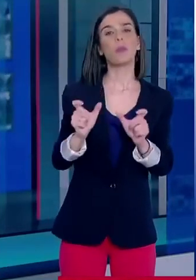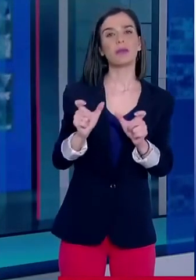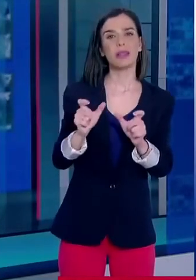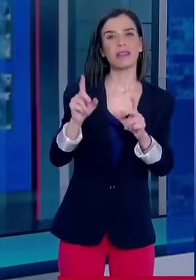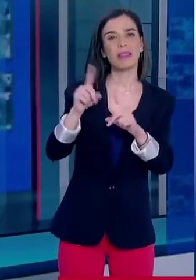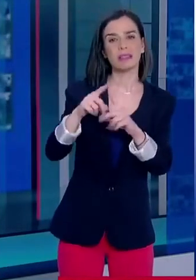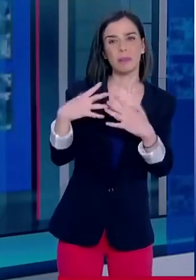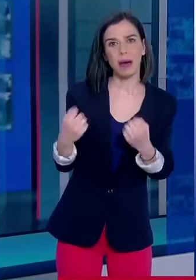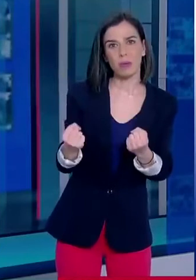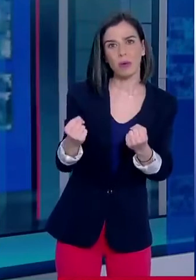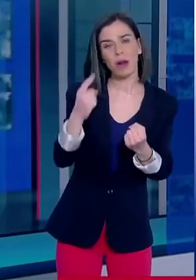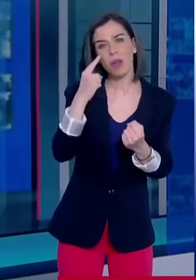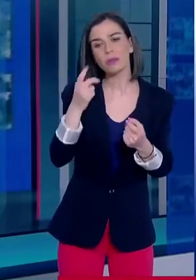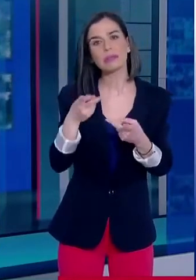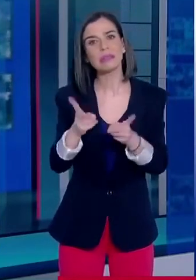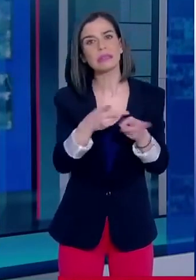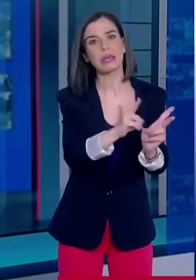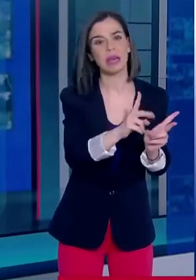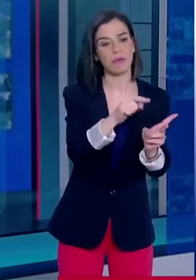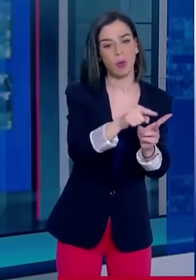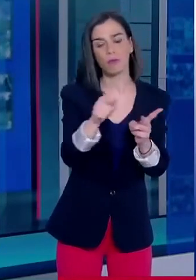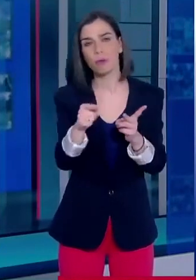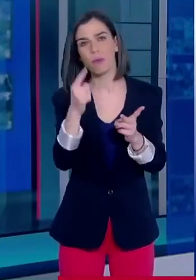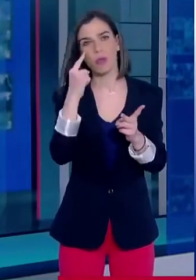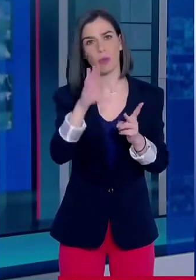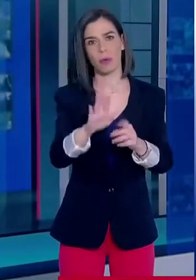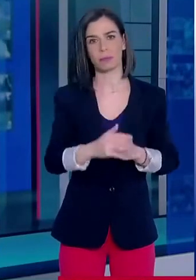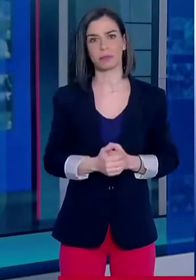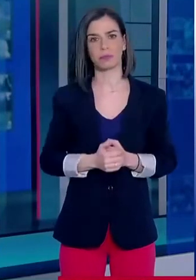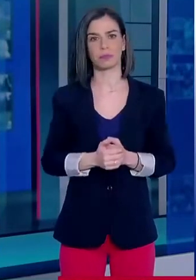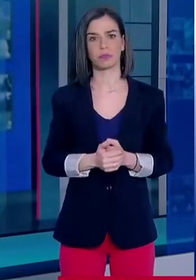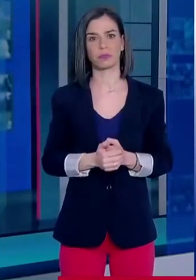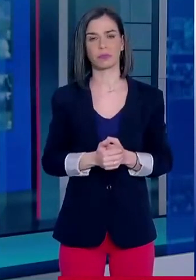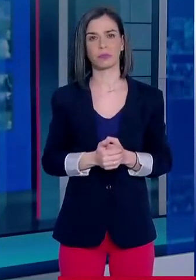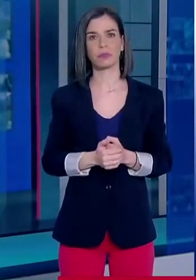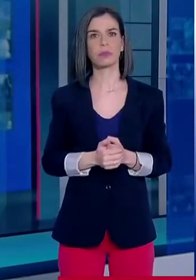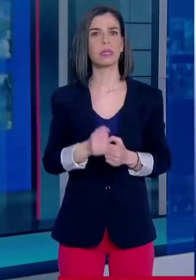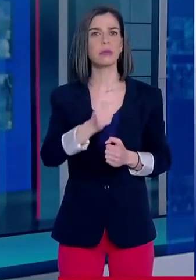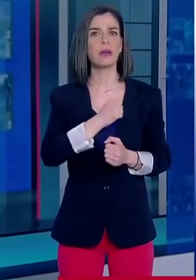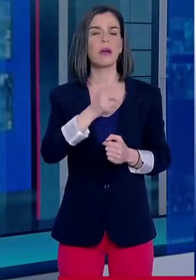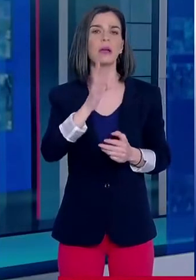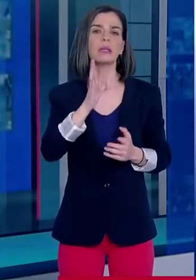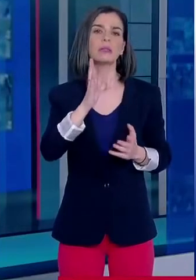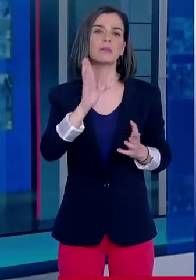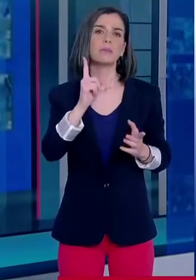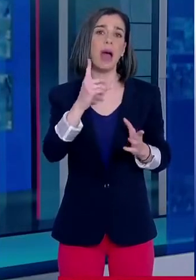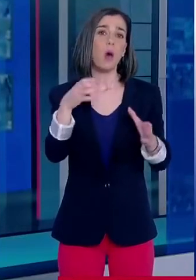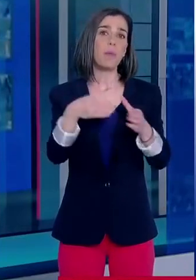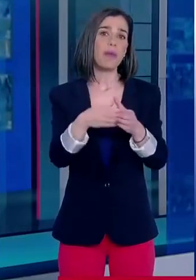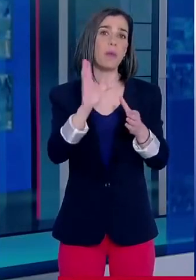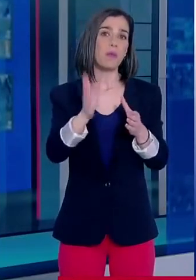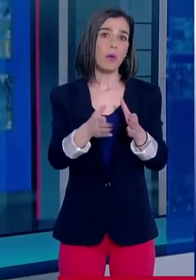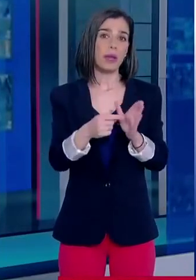τα δύο ισχύει. Ακόμα δεν έχουμε όλα τα επιστημονικά δεδομένα. Θεωρώ λοιπόν ότι μια από τις ομάδες θα μπορούσε πραγματικά